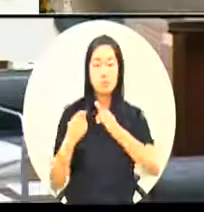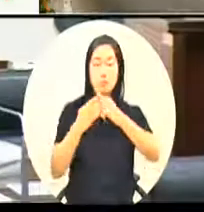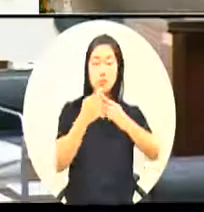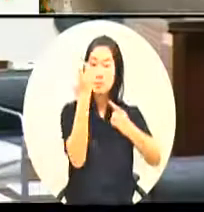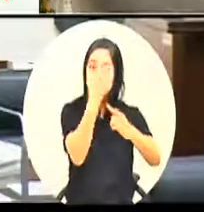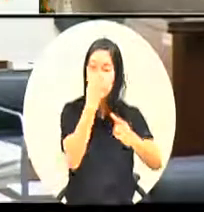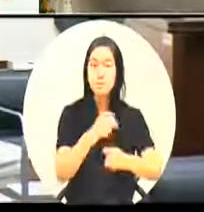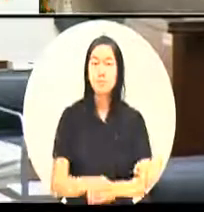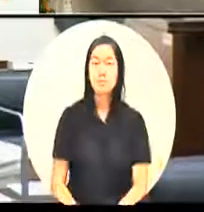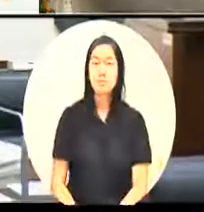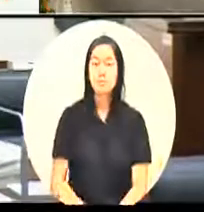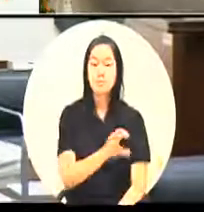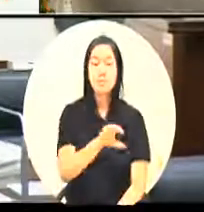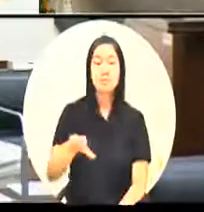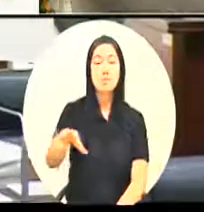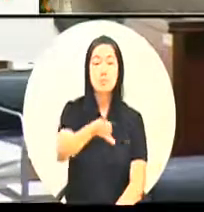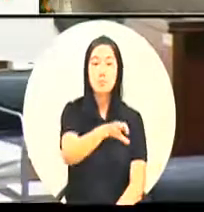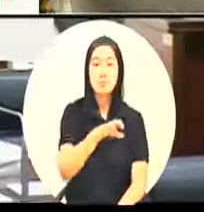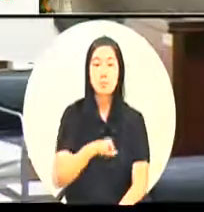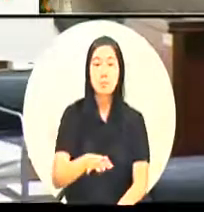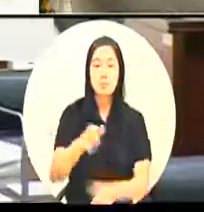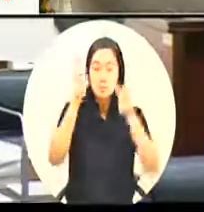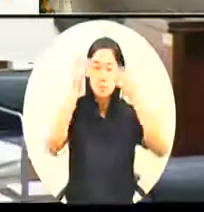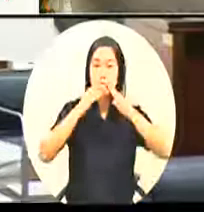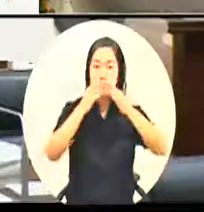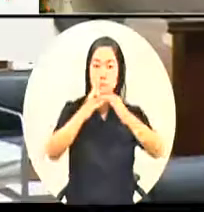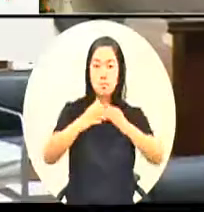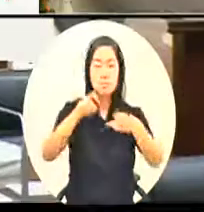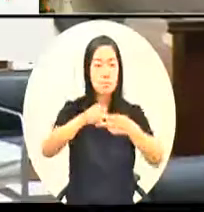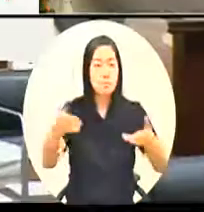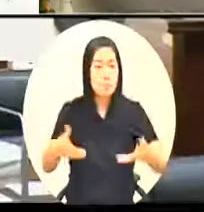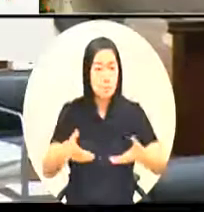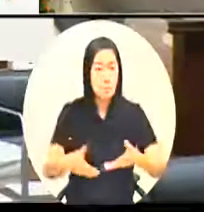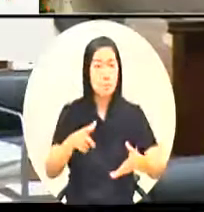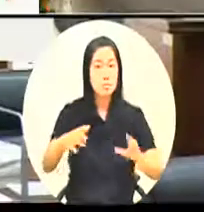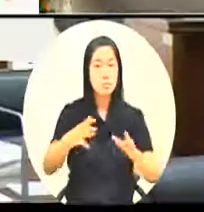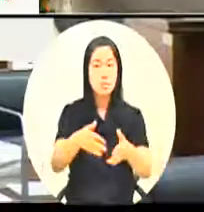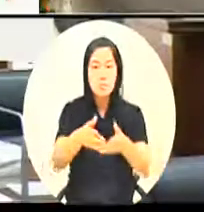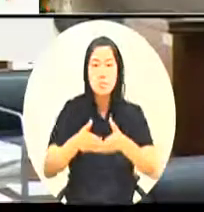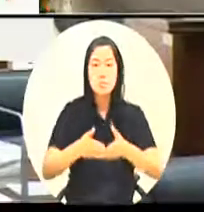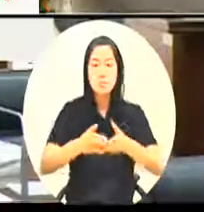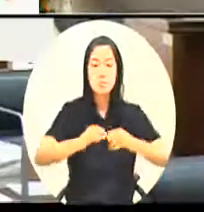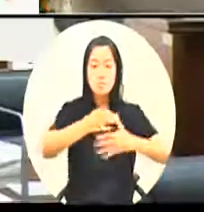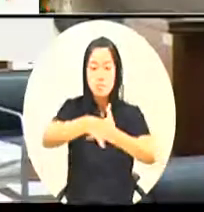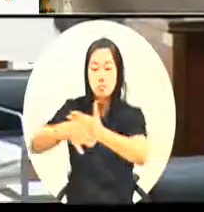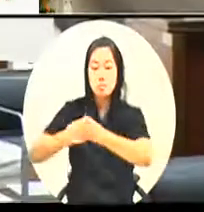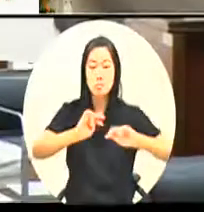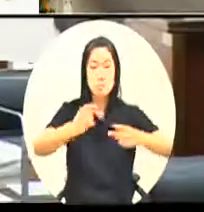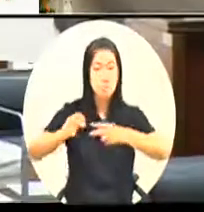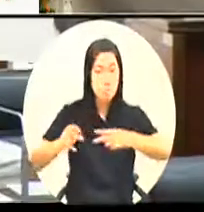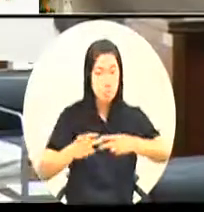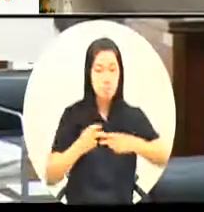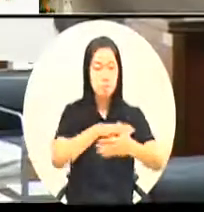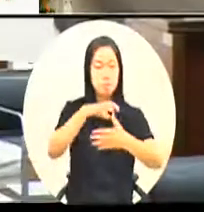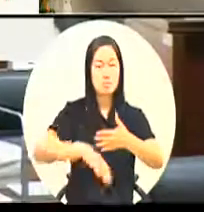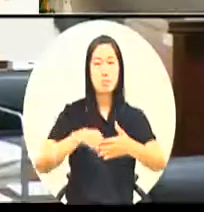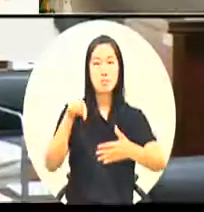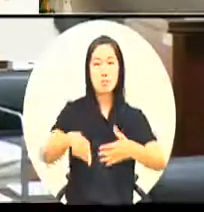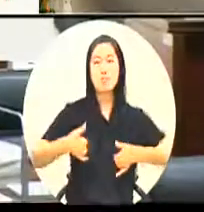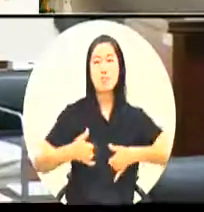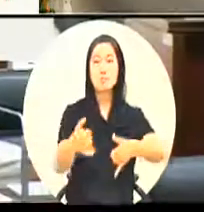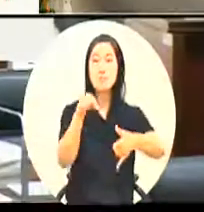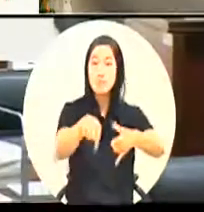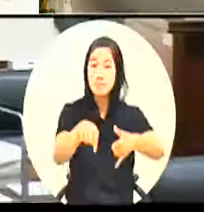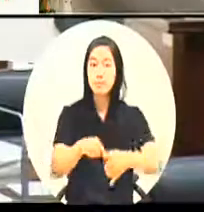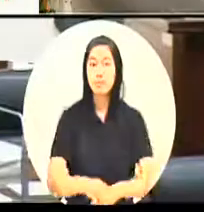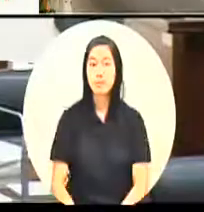高雄市重大的一些工程建设需要改善的，其中有一段就是这个。我们公务